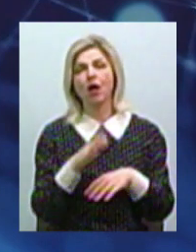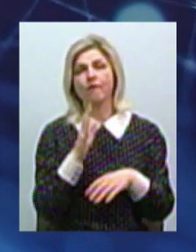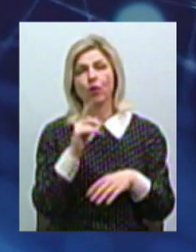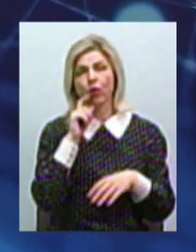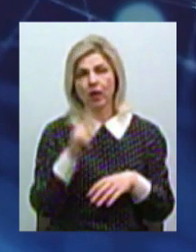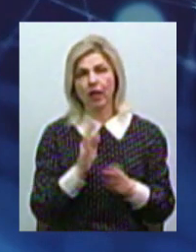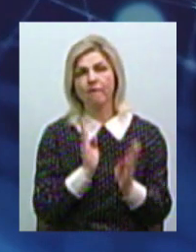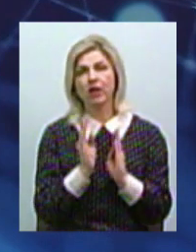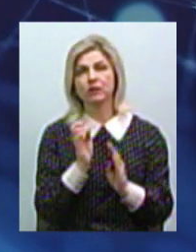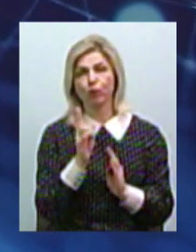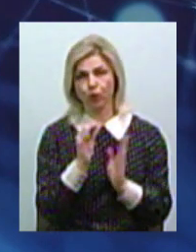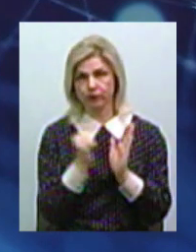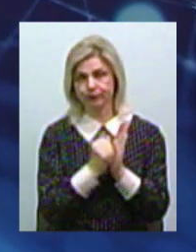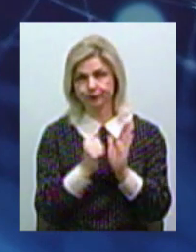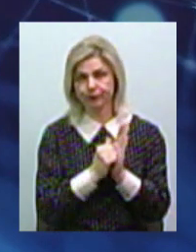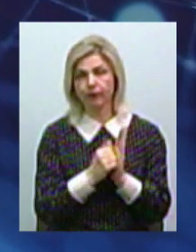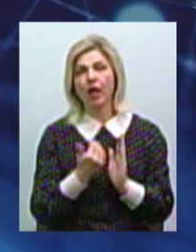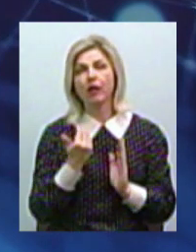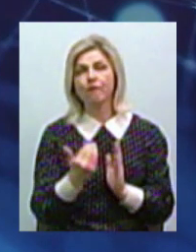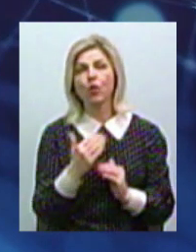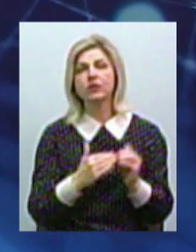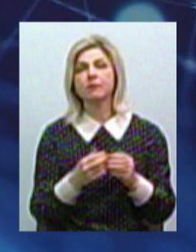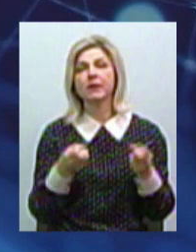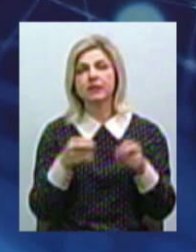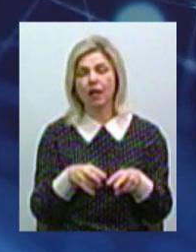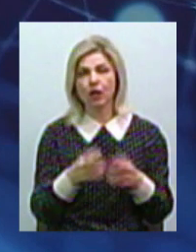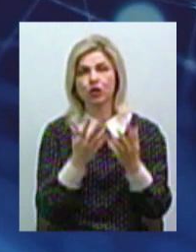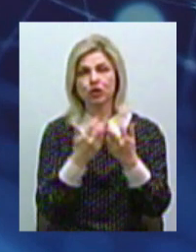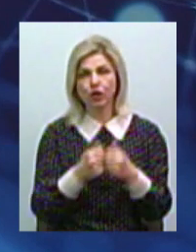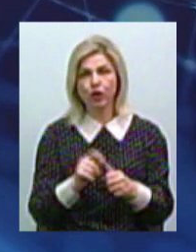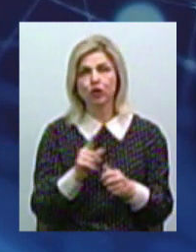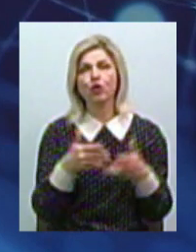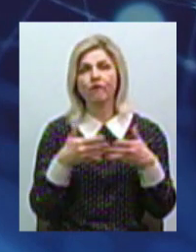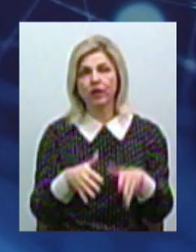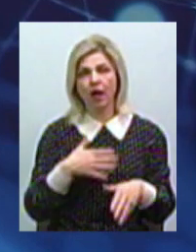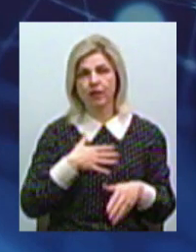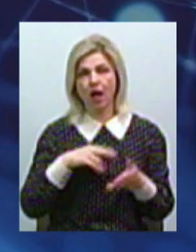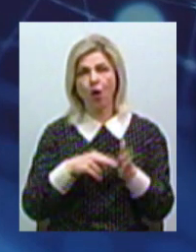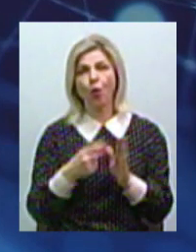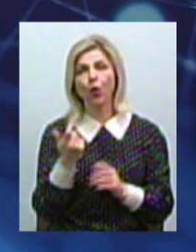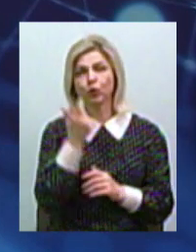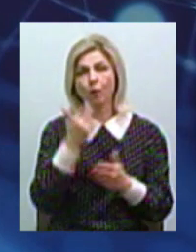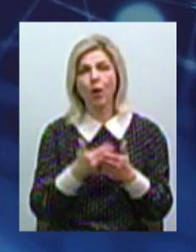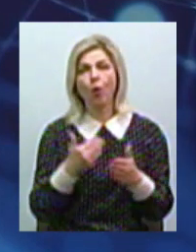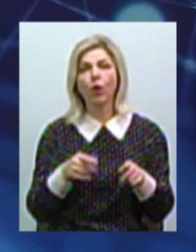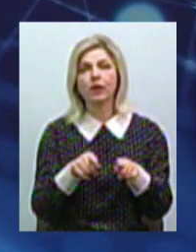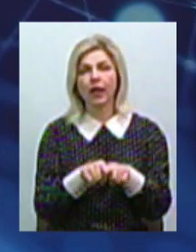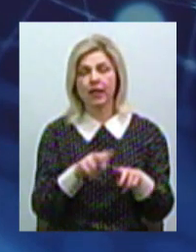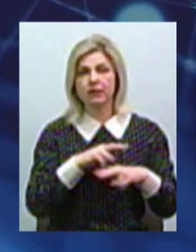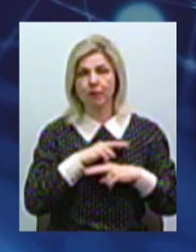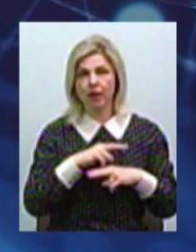у Фейсбук. Його фахівці навіть вираховували, що втрати нашої економіки від цих смертей